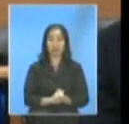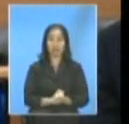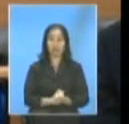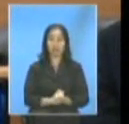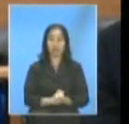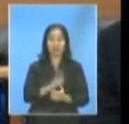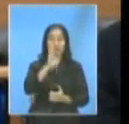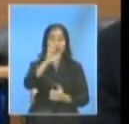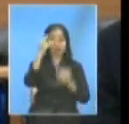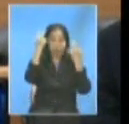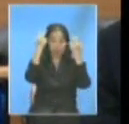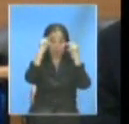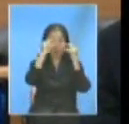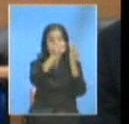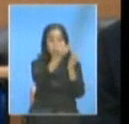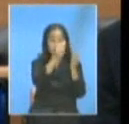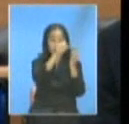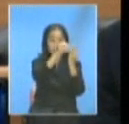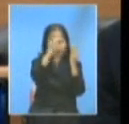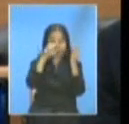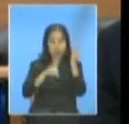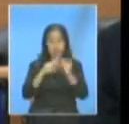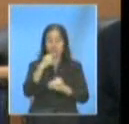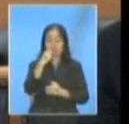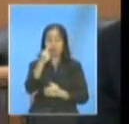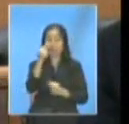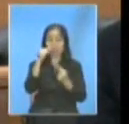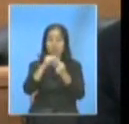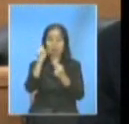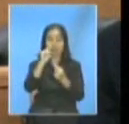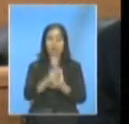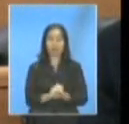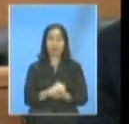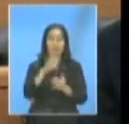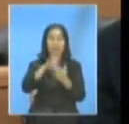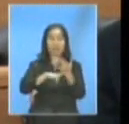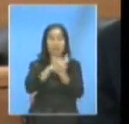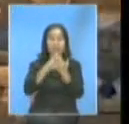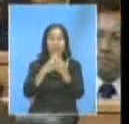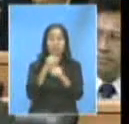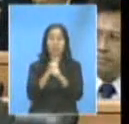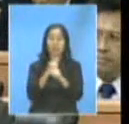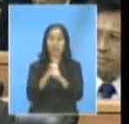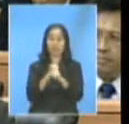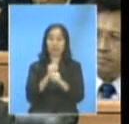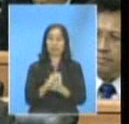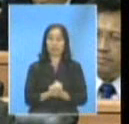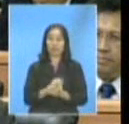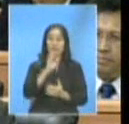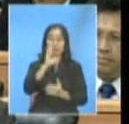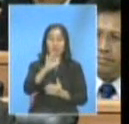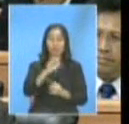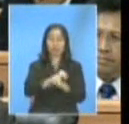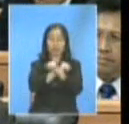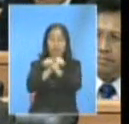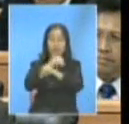ของนายกรัฐมนตรีที่ได้ไปพูดในแผนงานของการปราบปรามการทุ